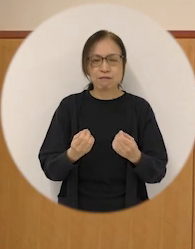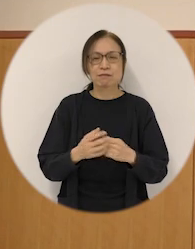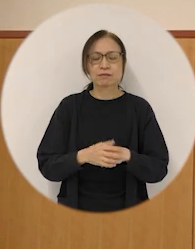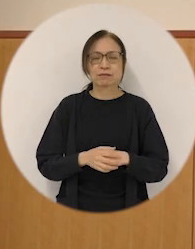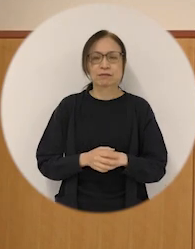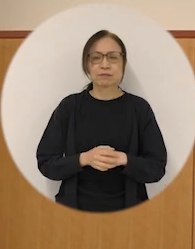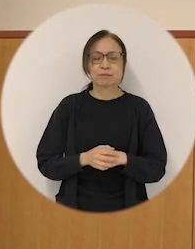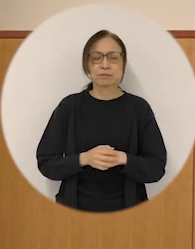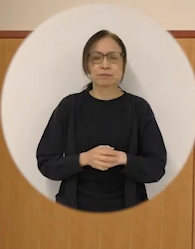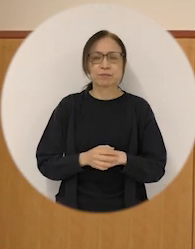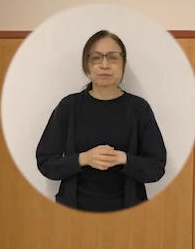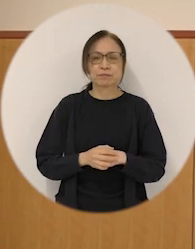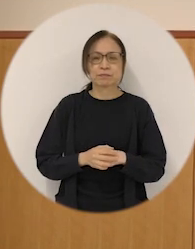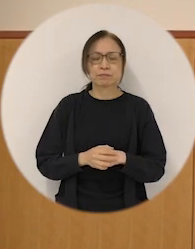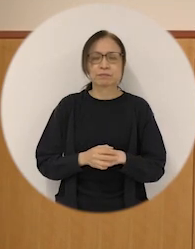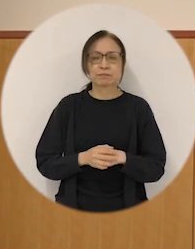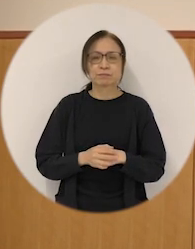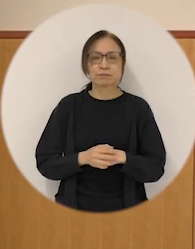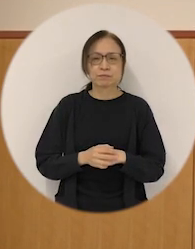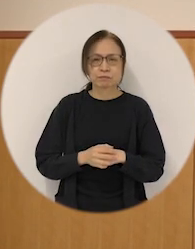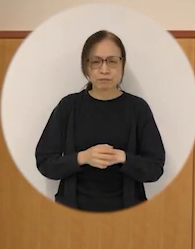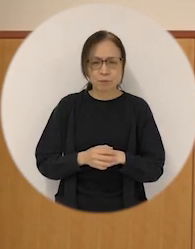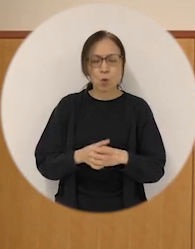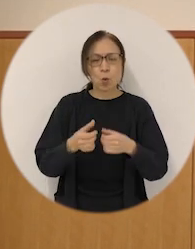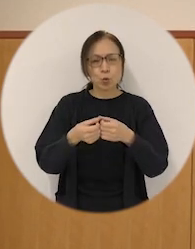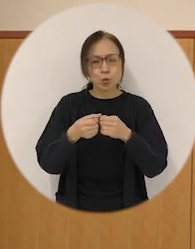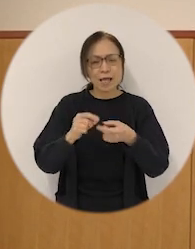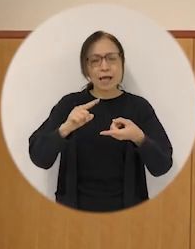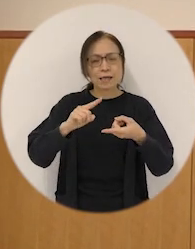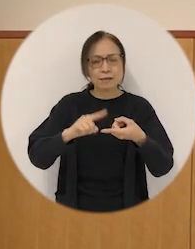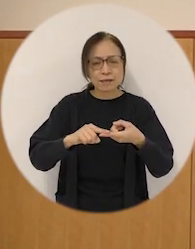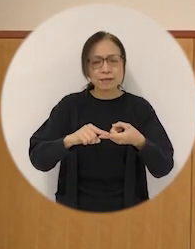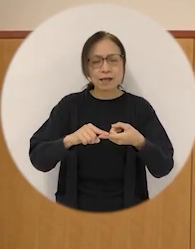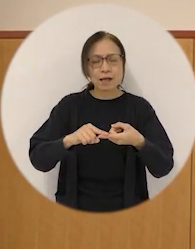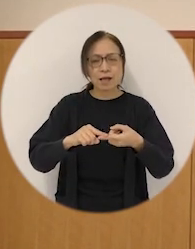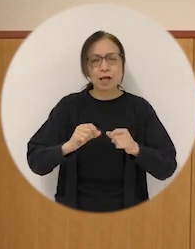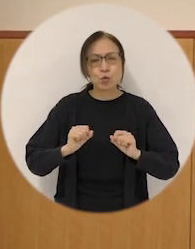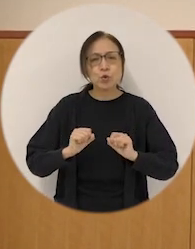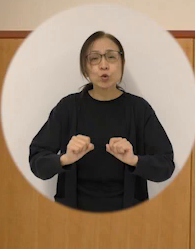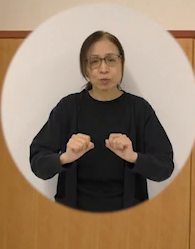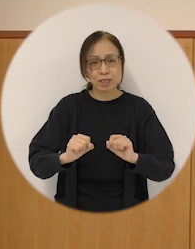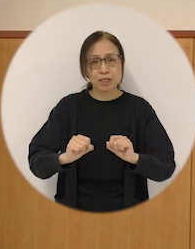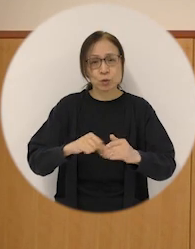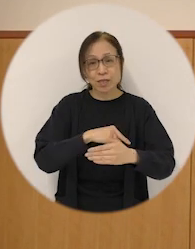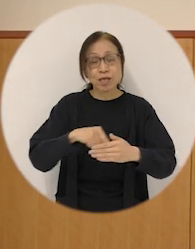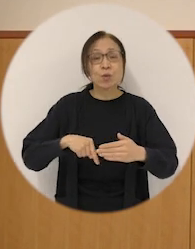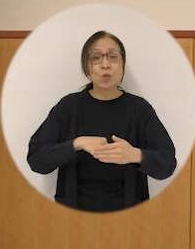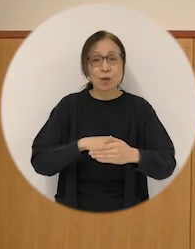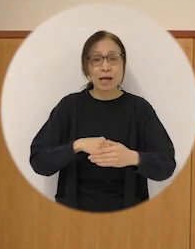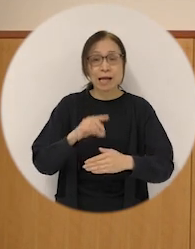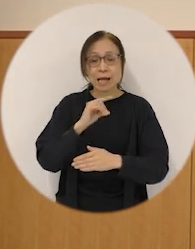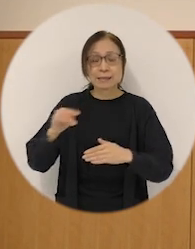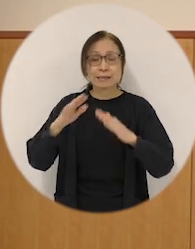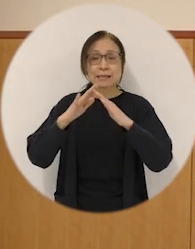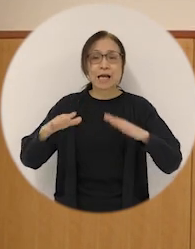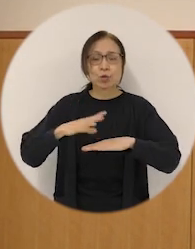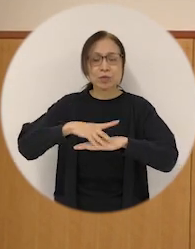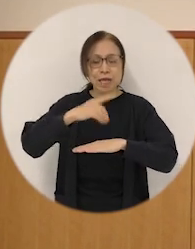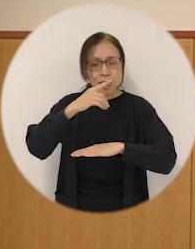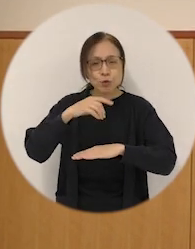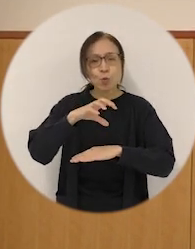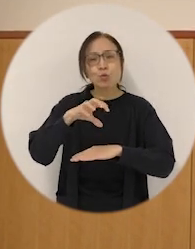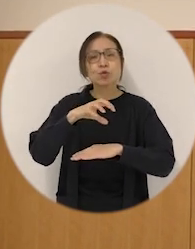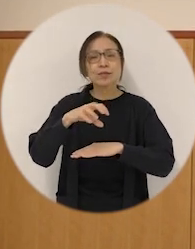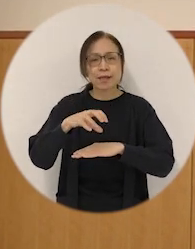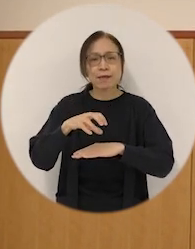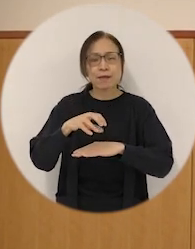で、まあ、この具体的な取り組みについては、まあ、議会冒頭の施政方針で述べたいというふうには思